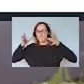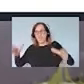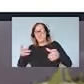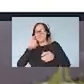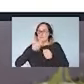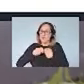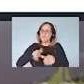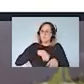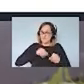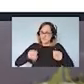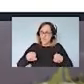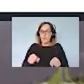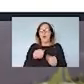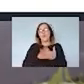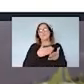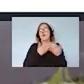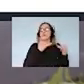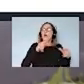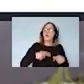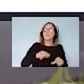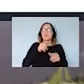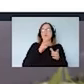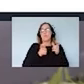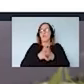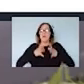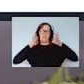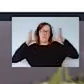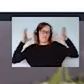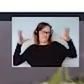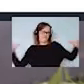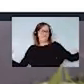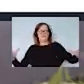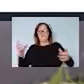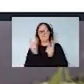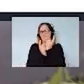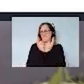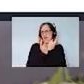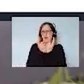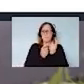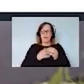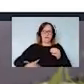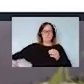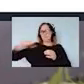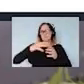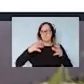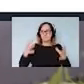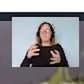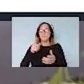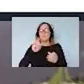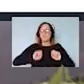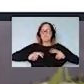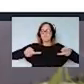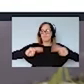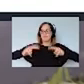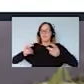sprawdzić, czy też zadziała, ktoś na przykład zrobił na tym całą farmę ogrzewa dzięki koncentratorowi mocy, który przerzuca to